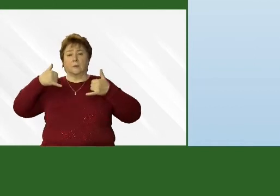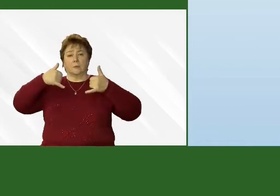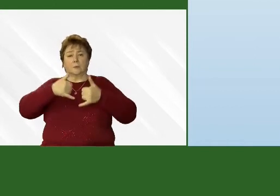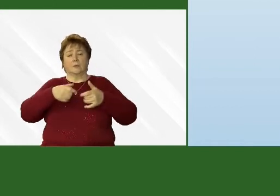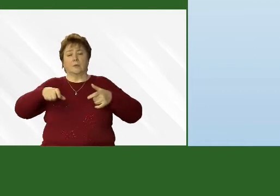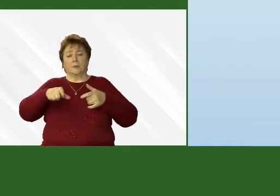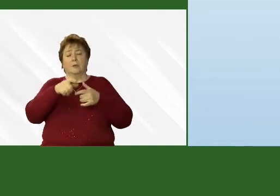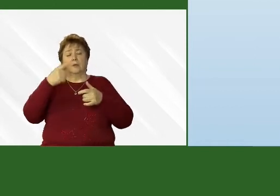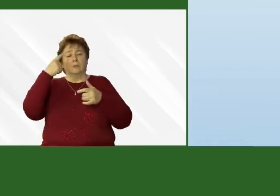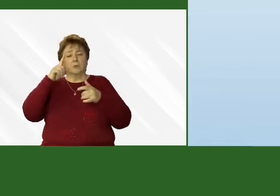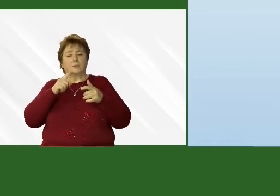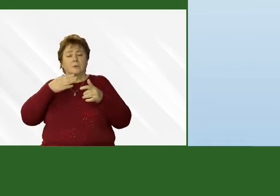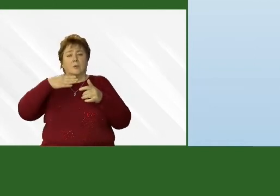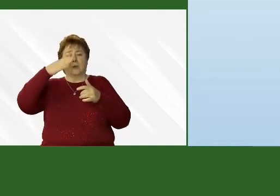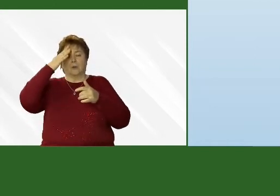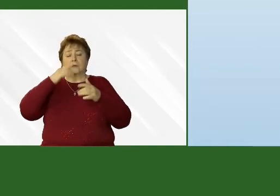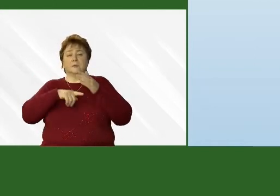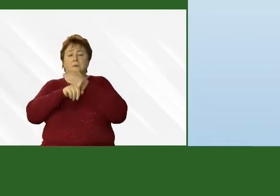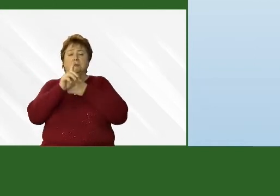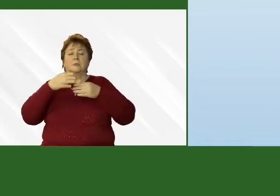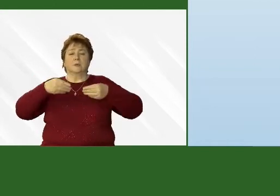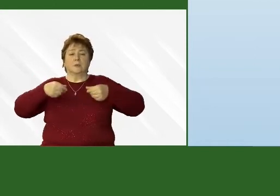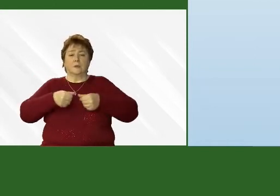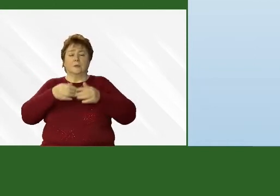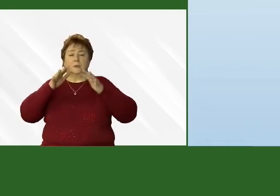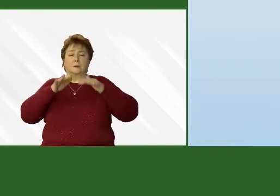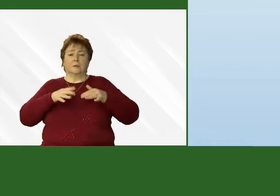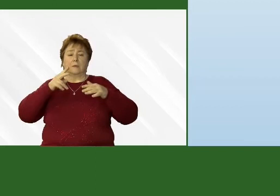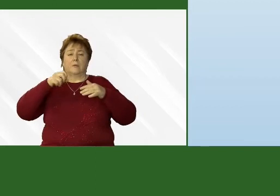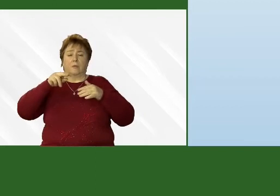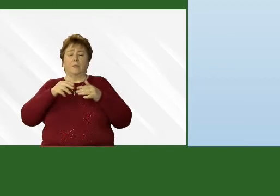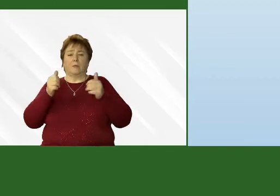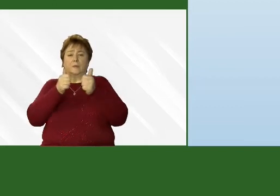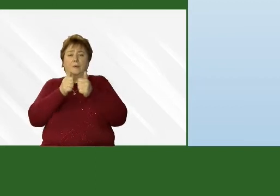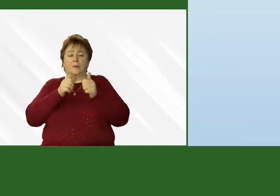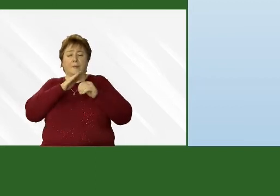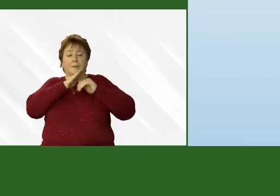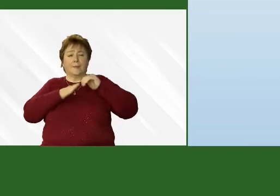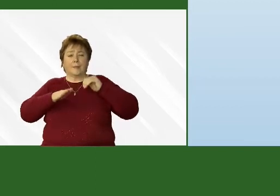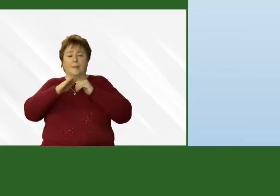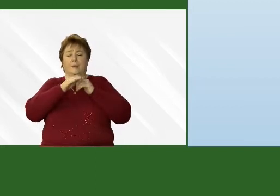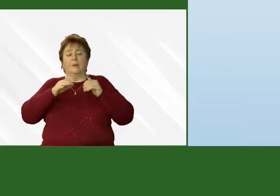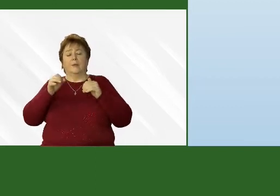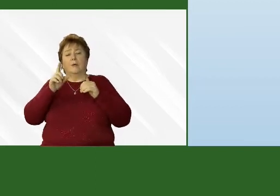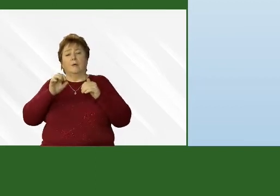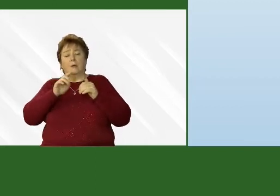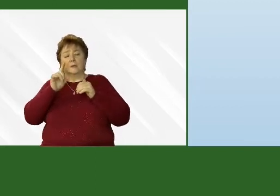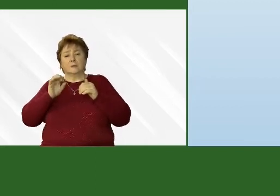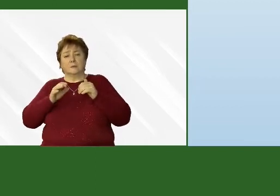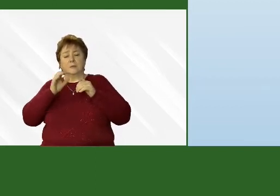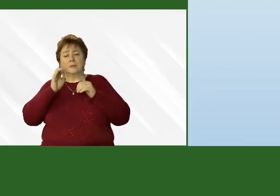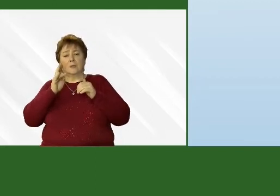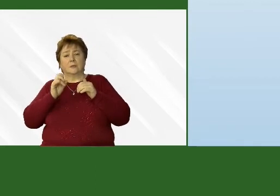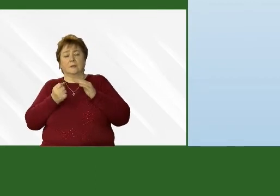рек. Предполагалось, что в летний период с началом таяния снега и льда в прибрежных областях и оазисах